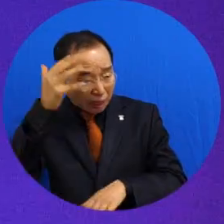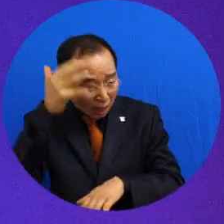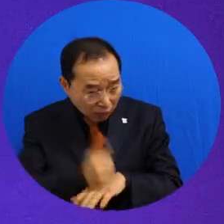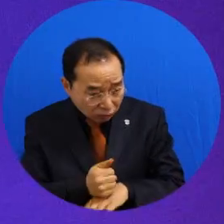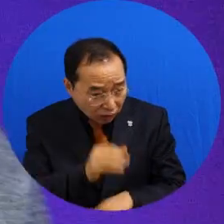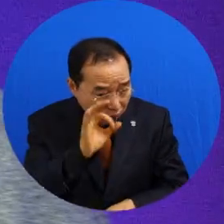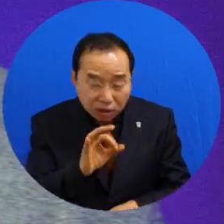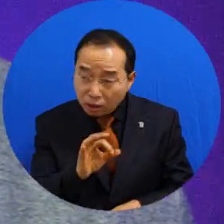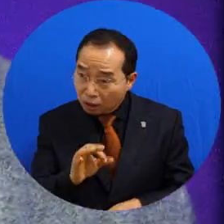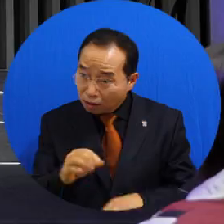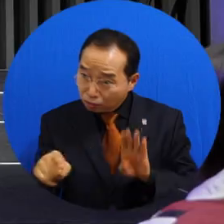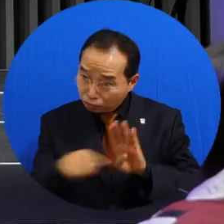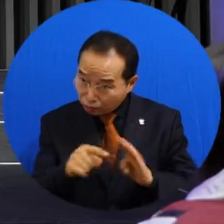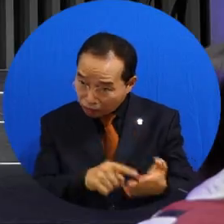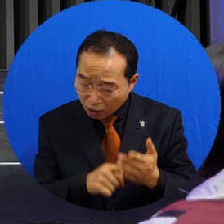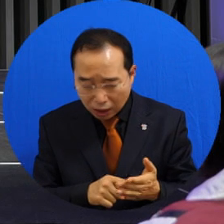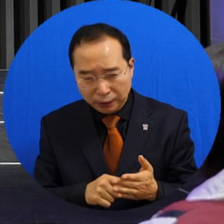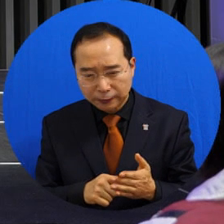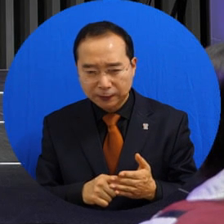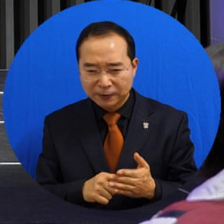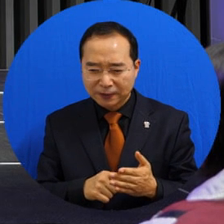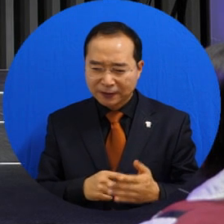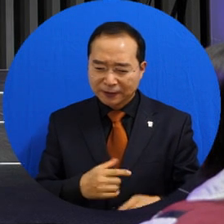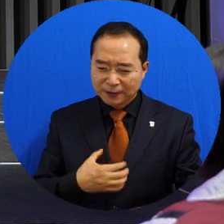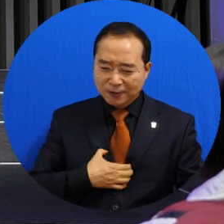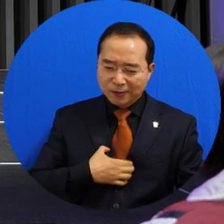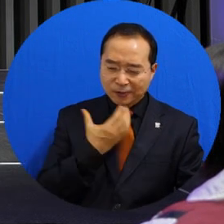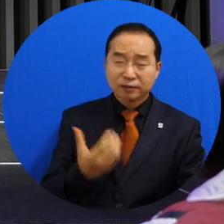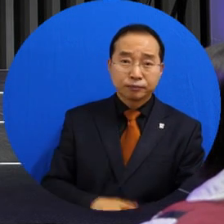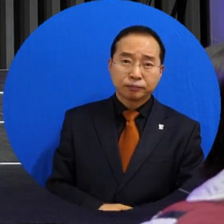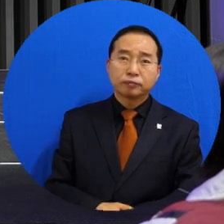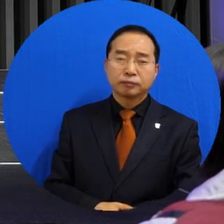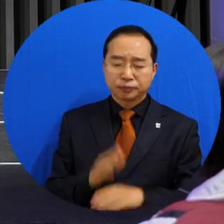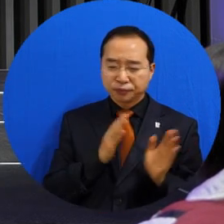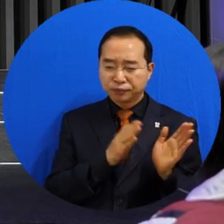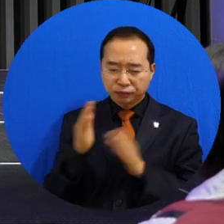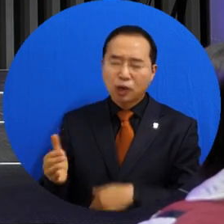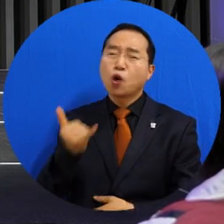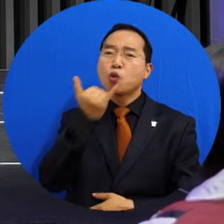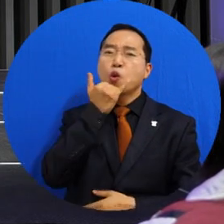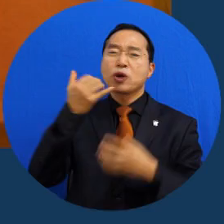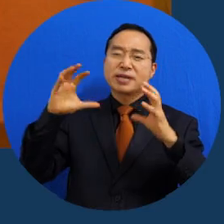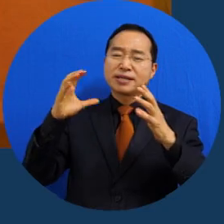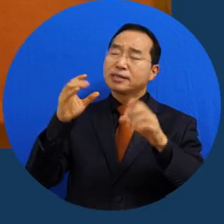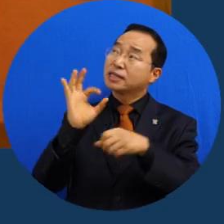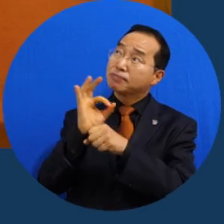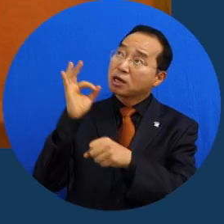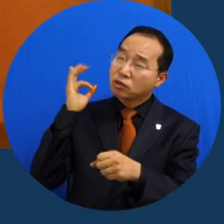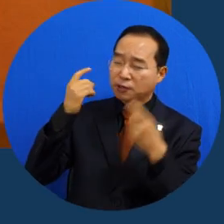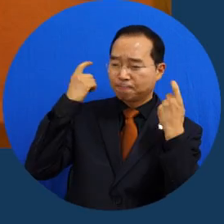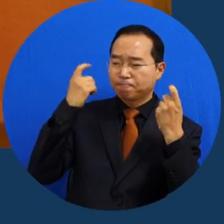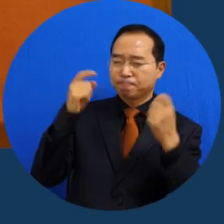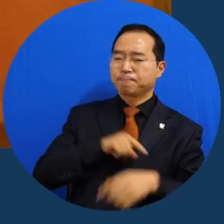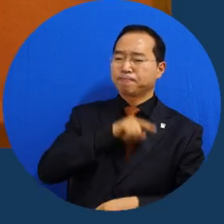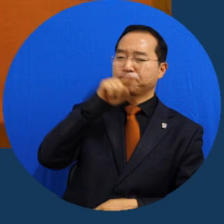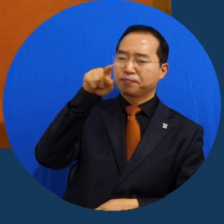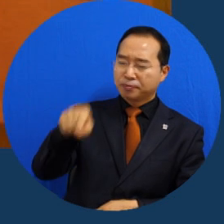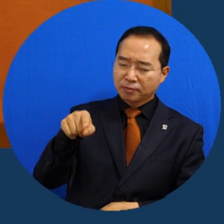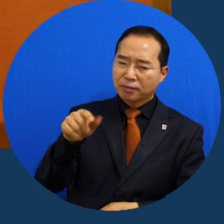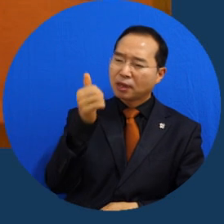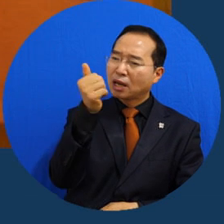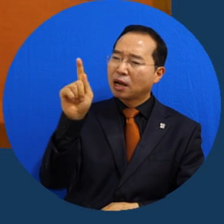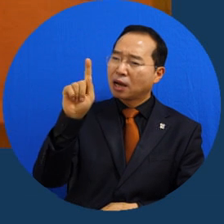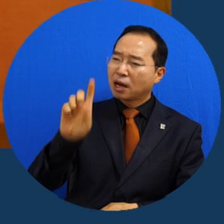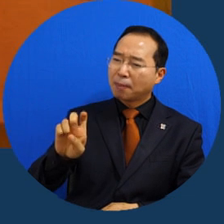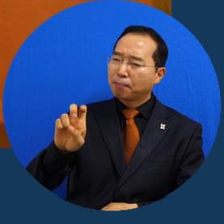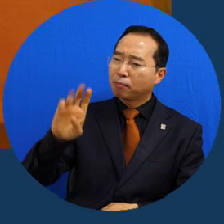굉장히 환멸을 느끼게 됐어요. 제가 독일에 또 배낭여행을 했었어요. 10년 전에. 근데 우연히 함부르크라는 도시에